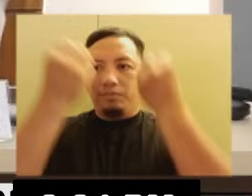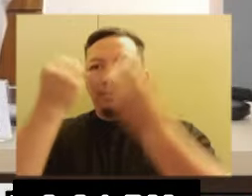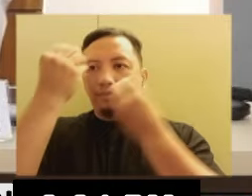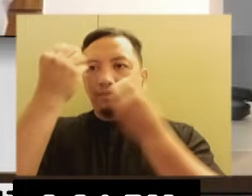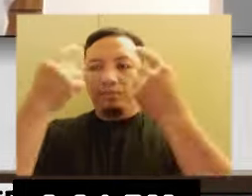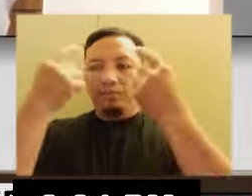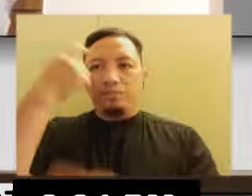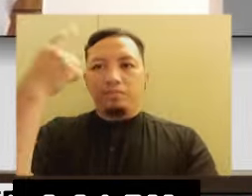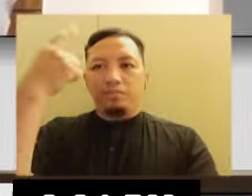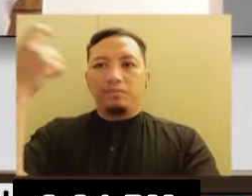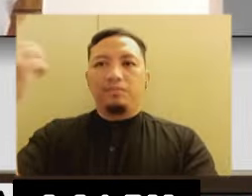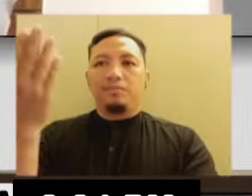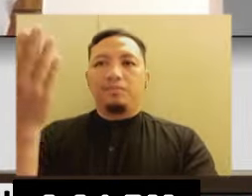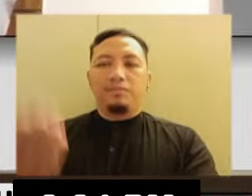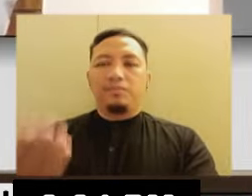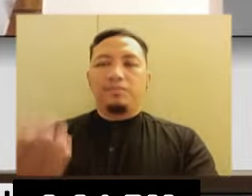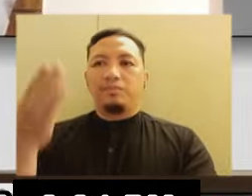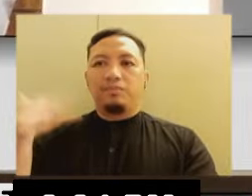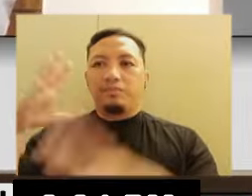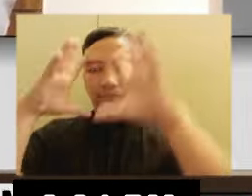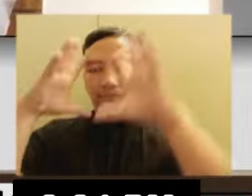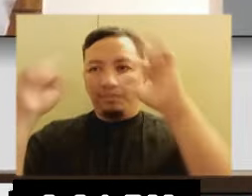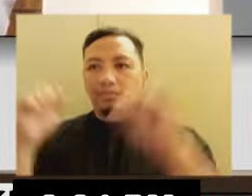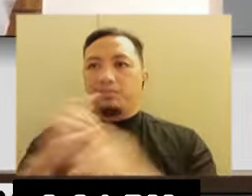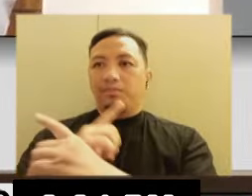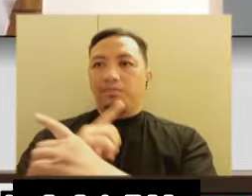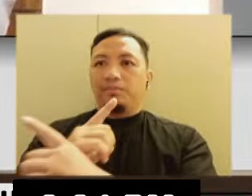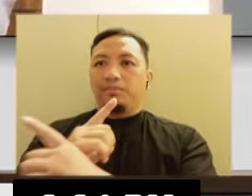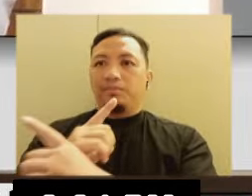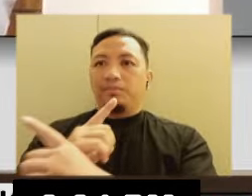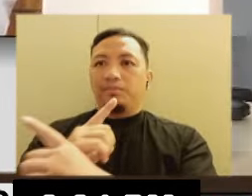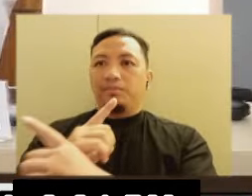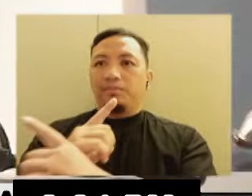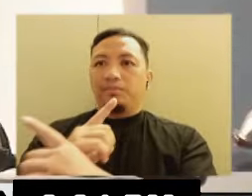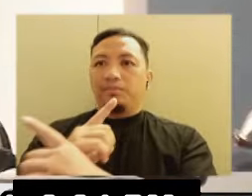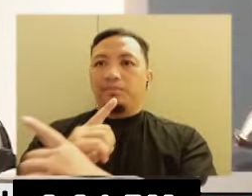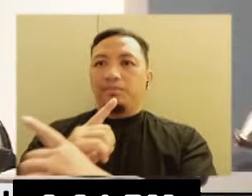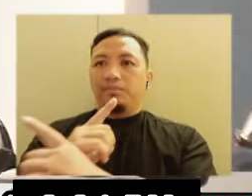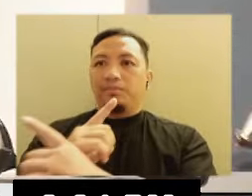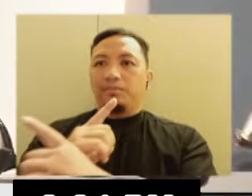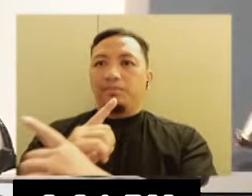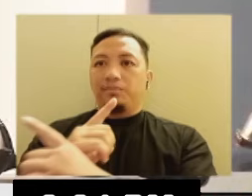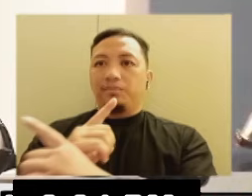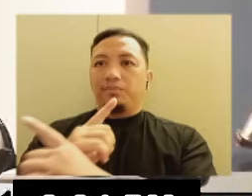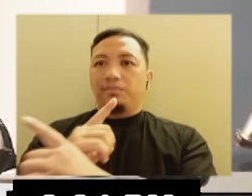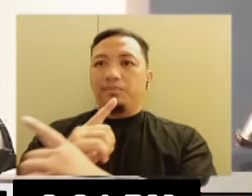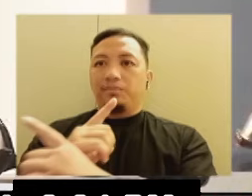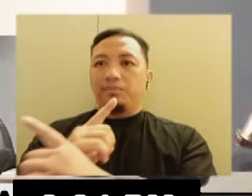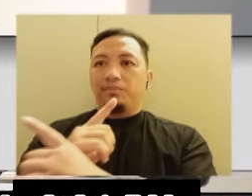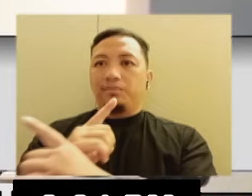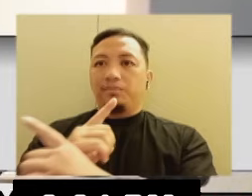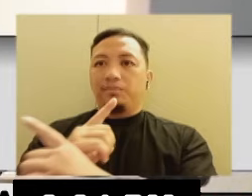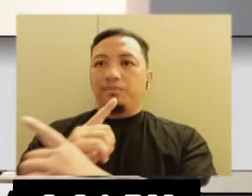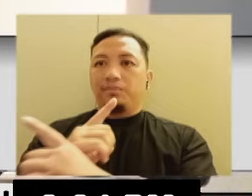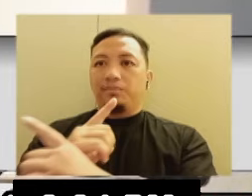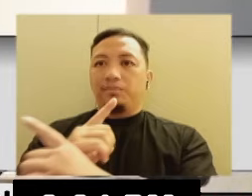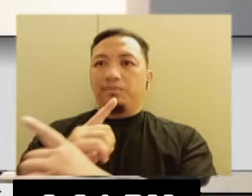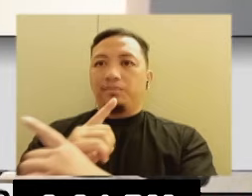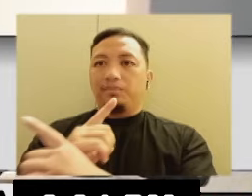naman ng mga kongresista ang dating Senador. Consistent naman po yata yung reputation niya na he has